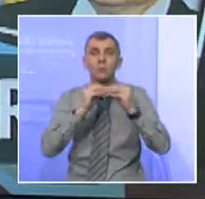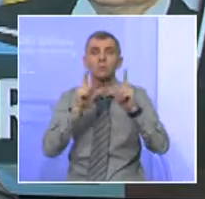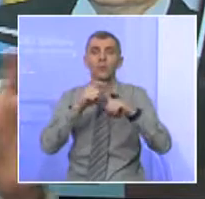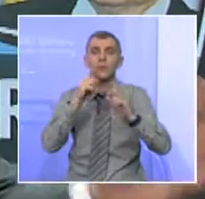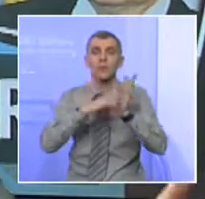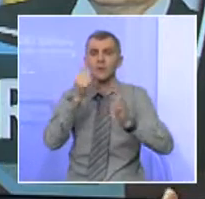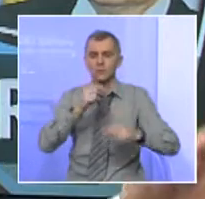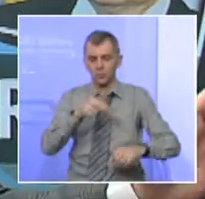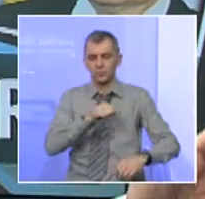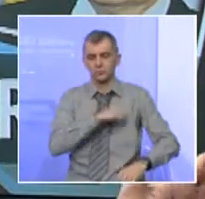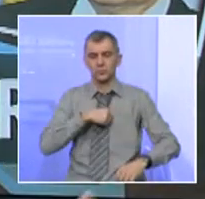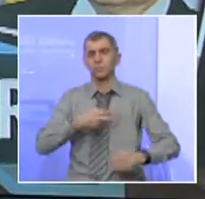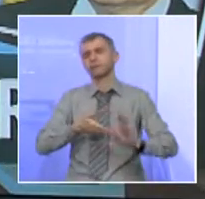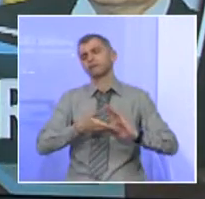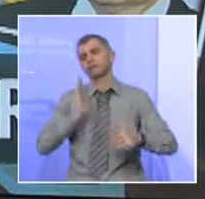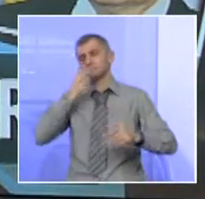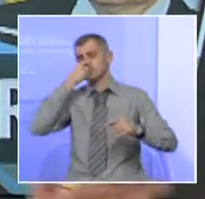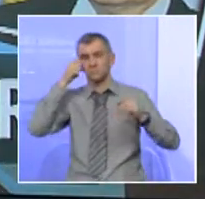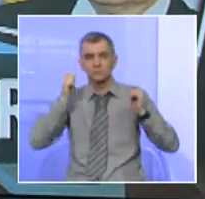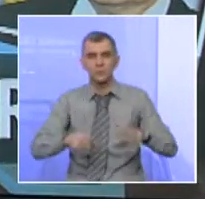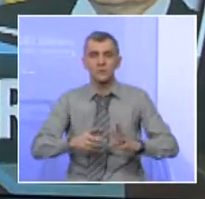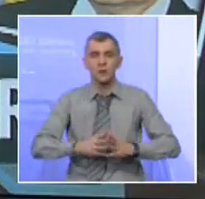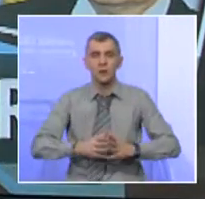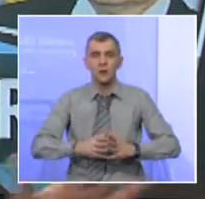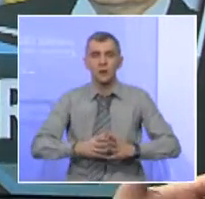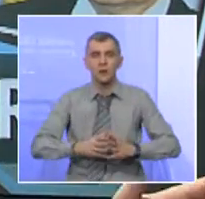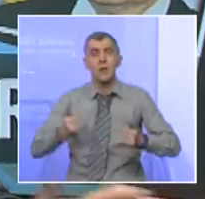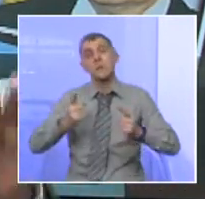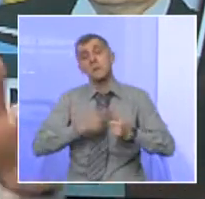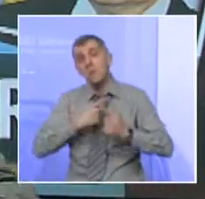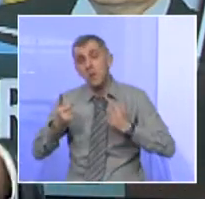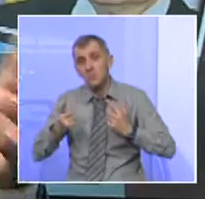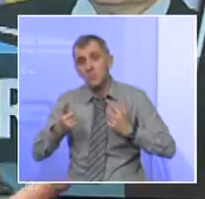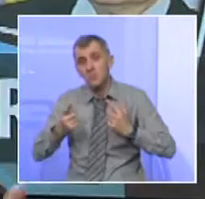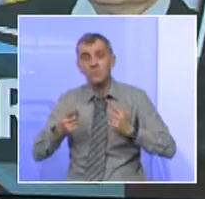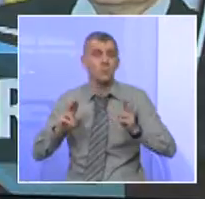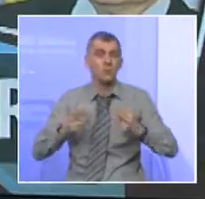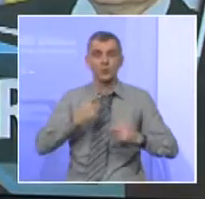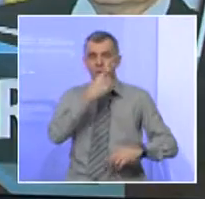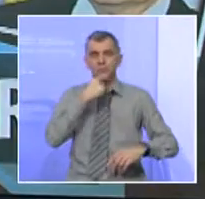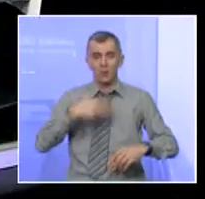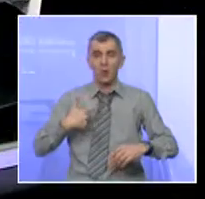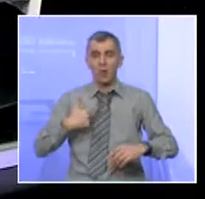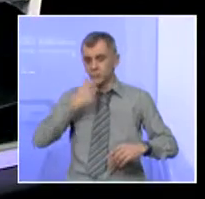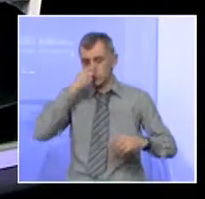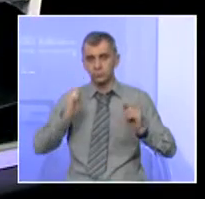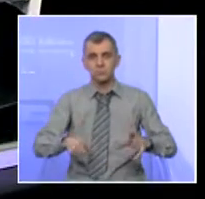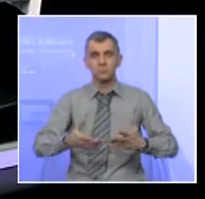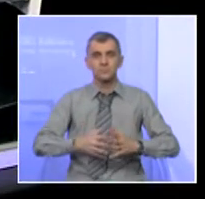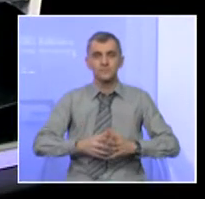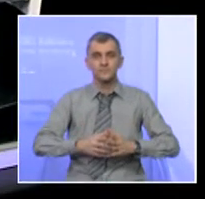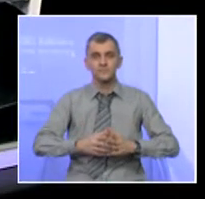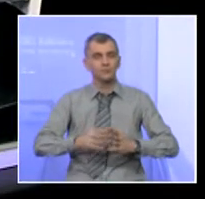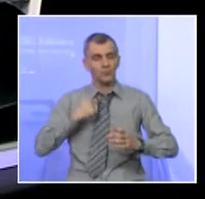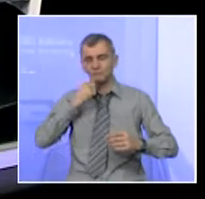sam odstupi ili da zato što ne može da... On neće odstupiti sam, naravno.